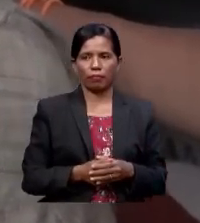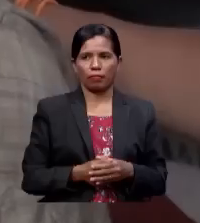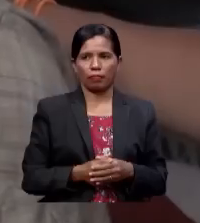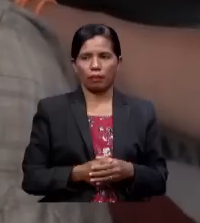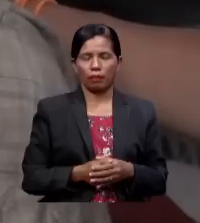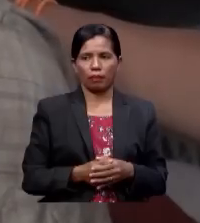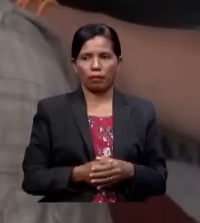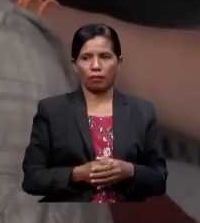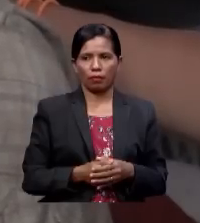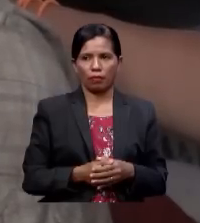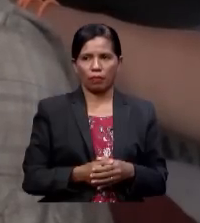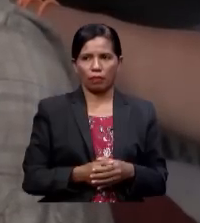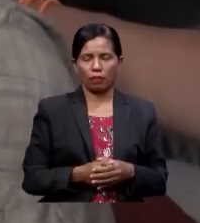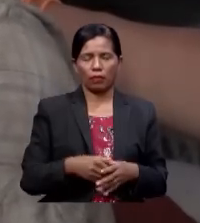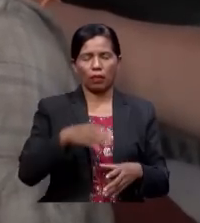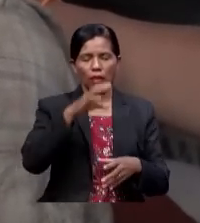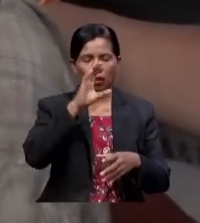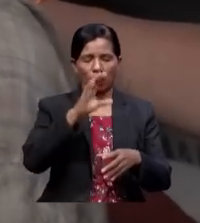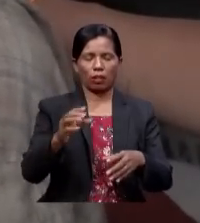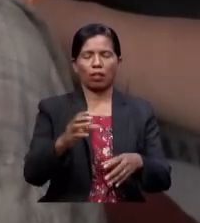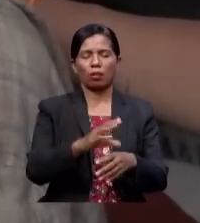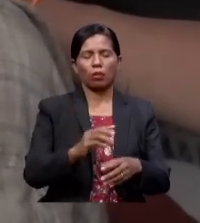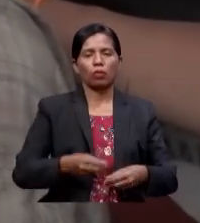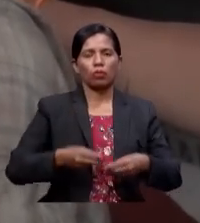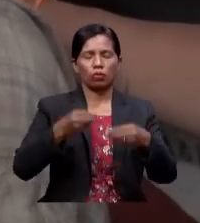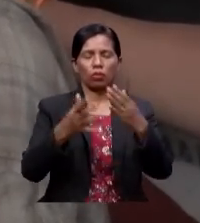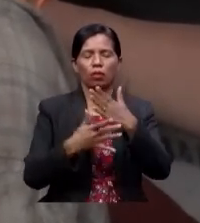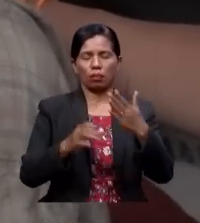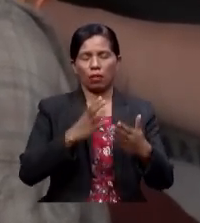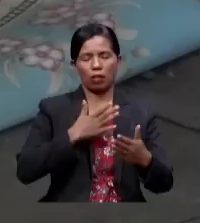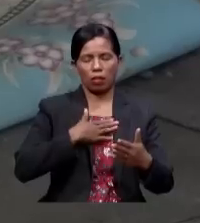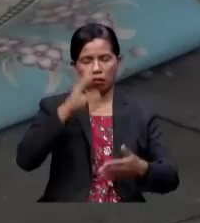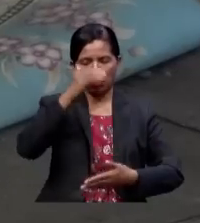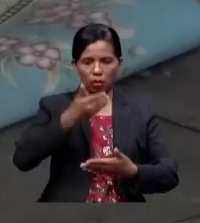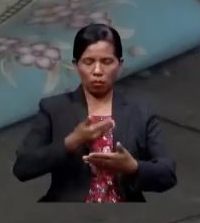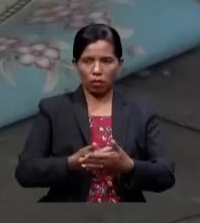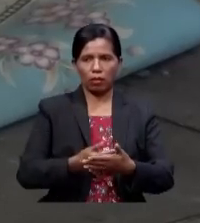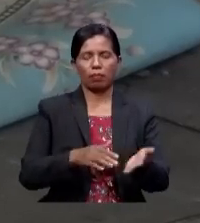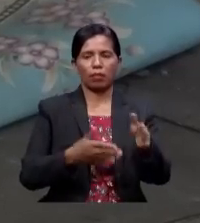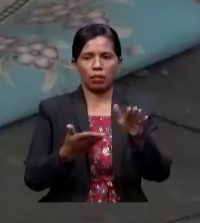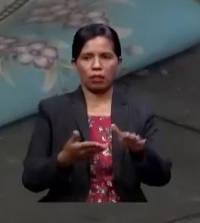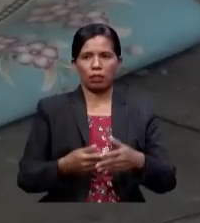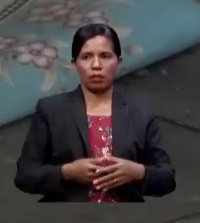Ema ba hemu rantu wa nuwa ni tuan ba nuwa ni mate ni. Tau redi.